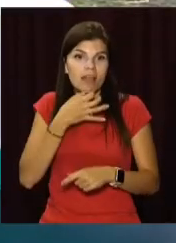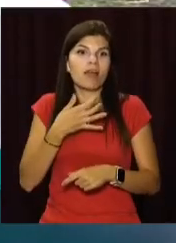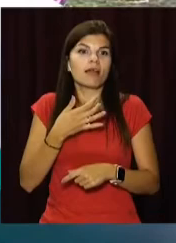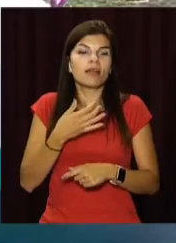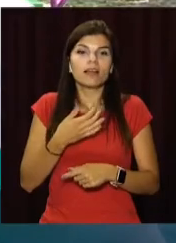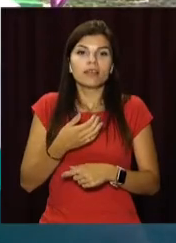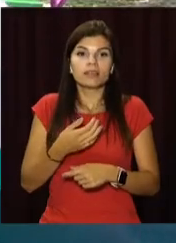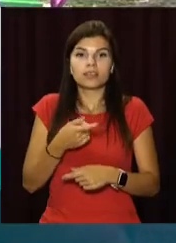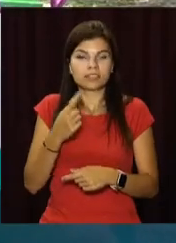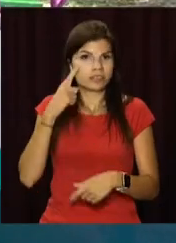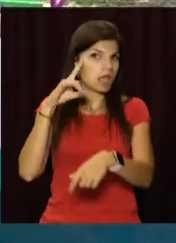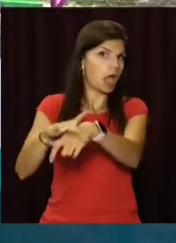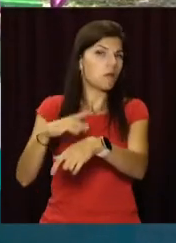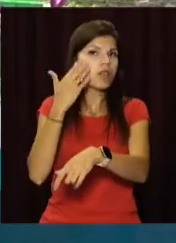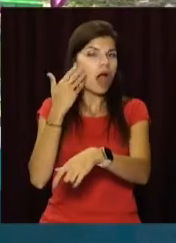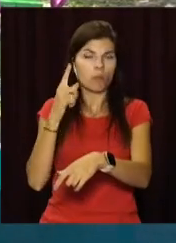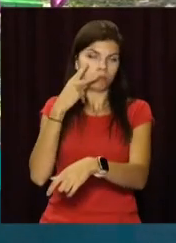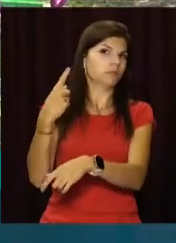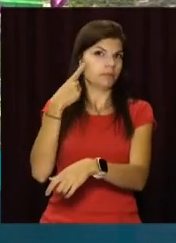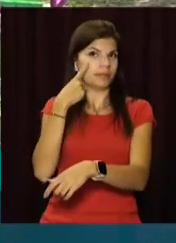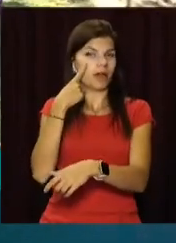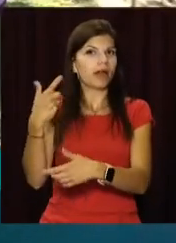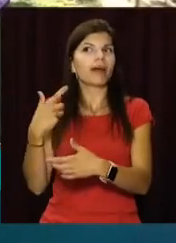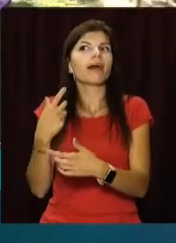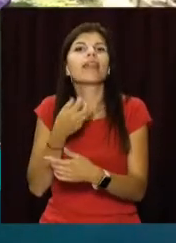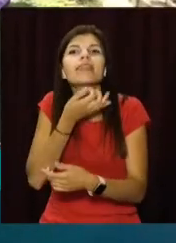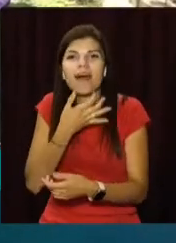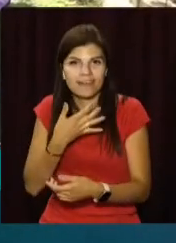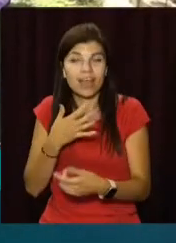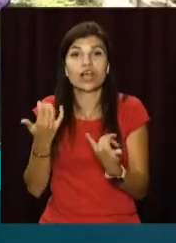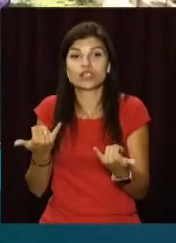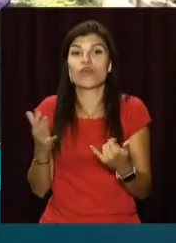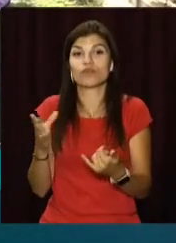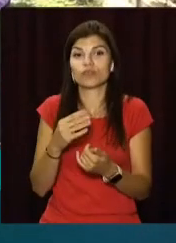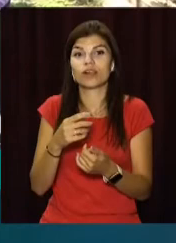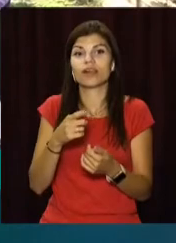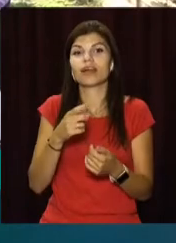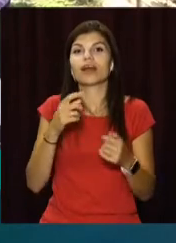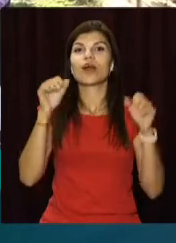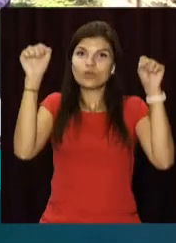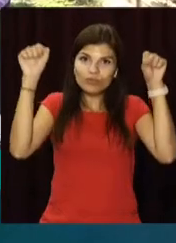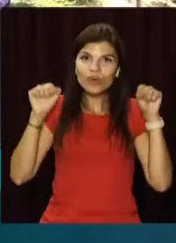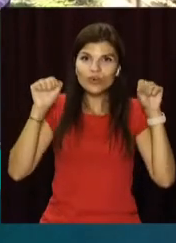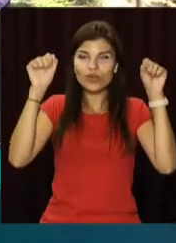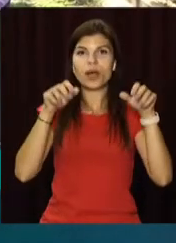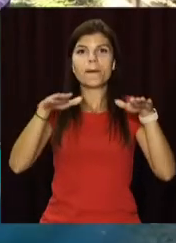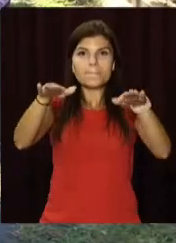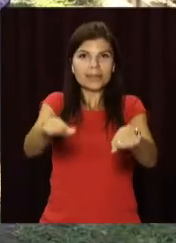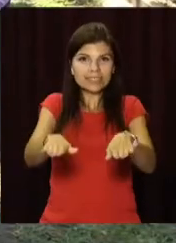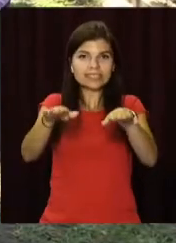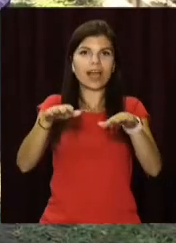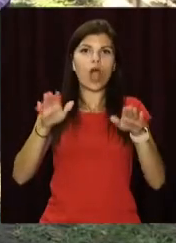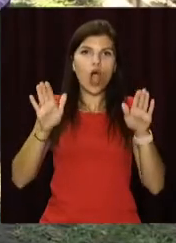можна її замітити, підійти, позаніматися, прям тягне к ній. Сьогодні по стандарту брусья, турнік, присідання,